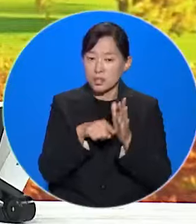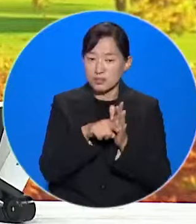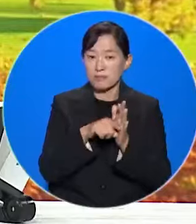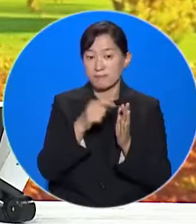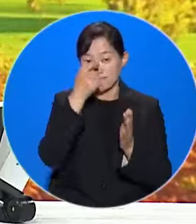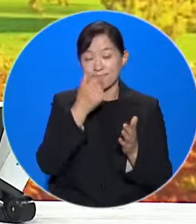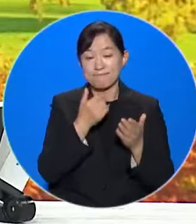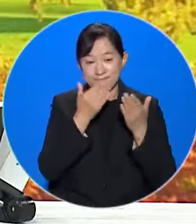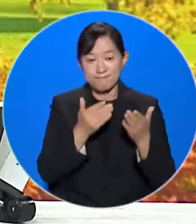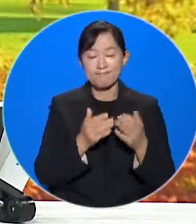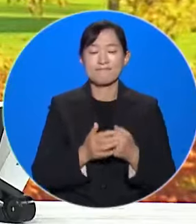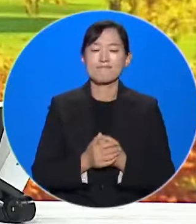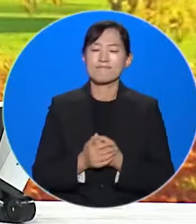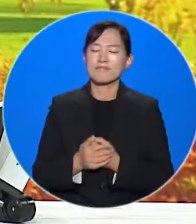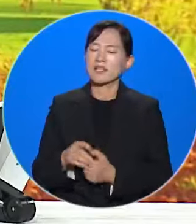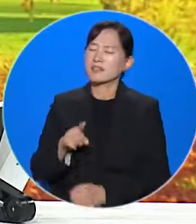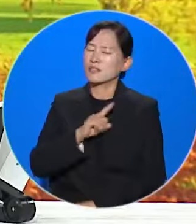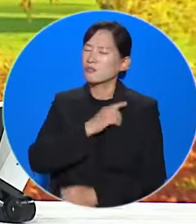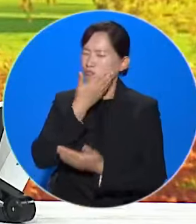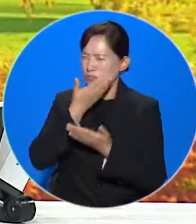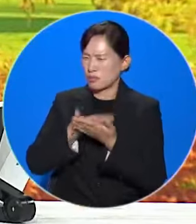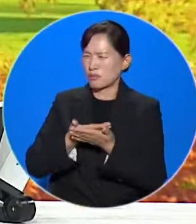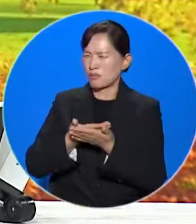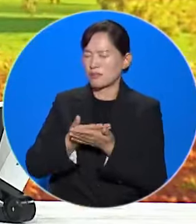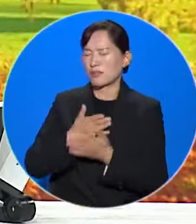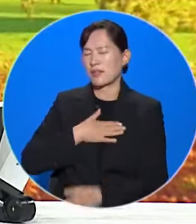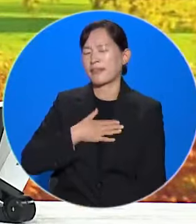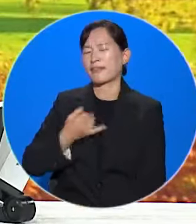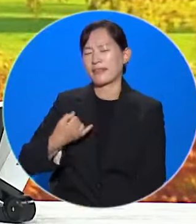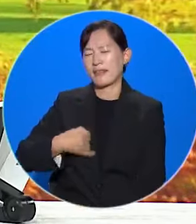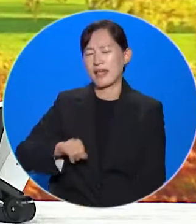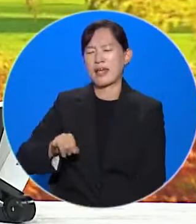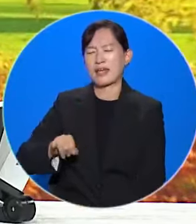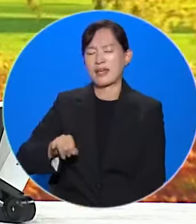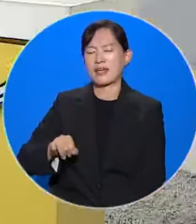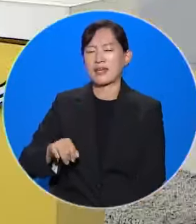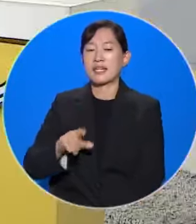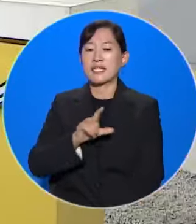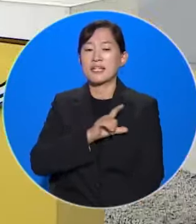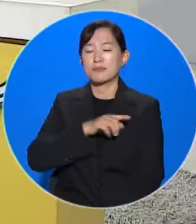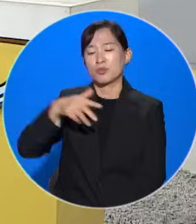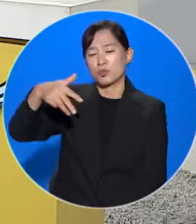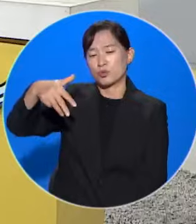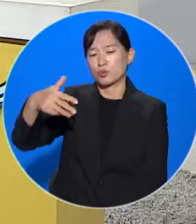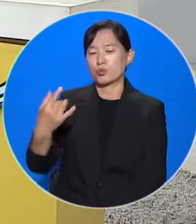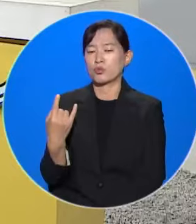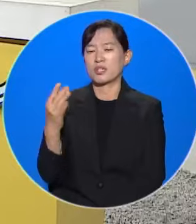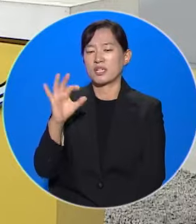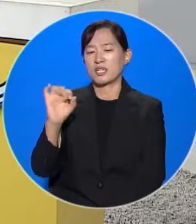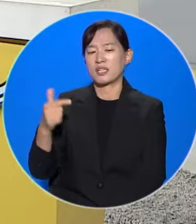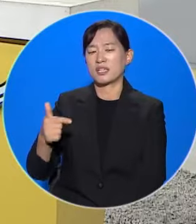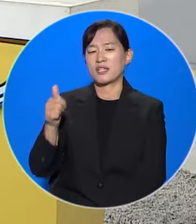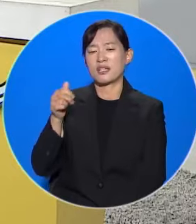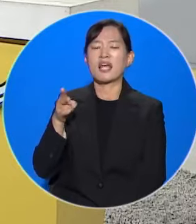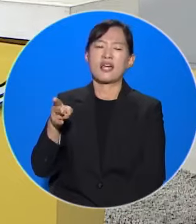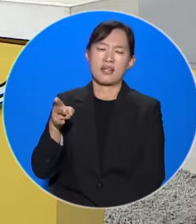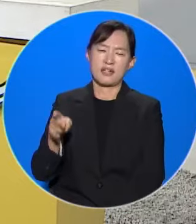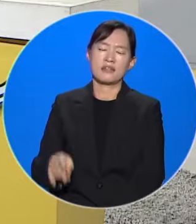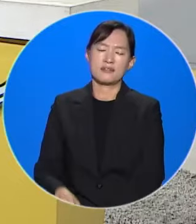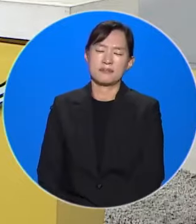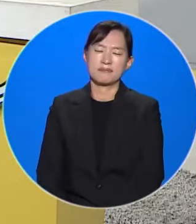그렇게 기도하면 될까요? 제일 중요한 건 이 환자, 예, 최인혜. 최인혜. 네네. 네, 최인혜 우리